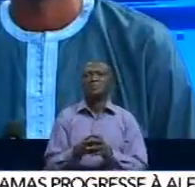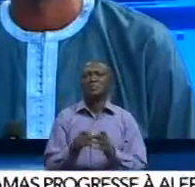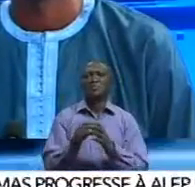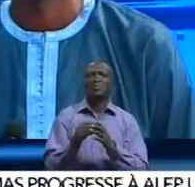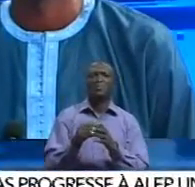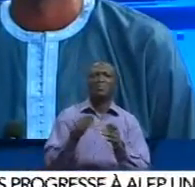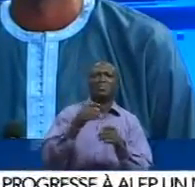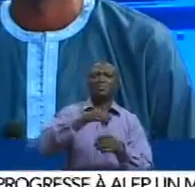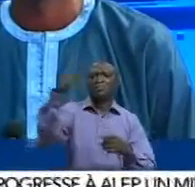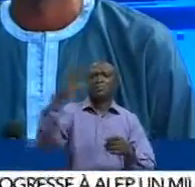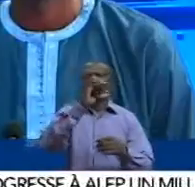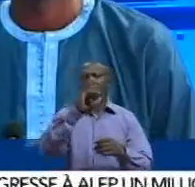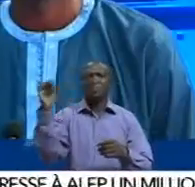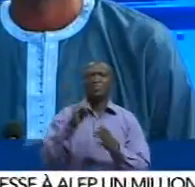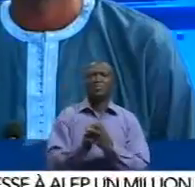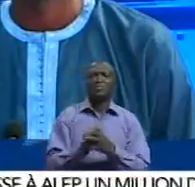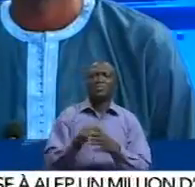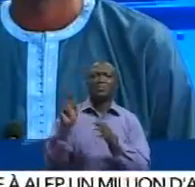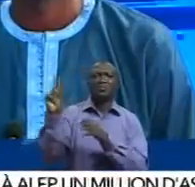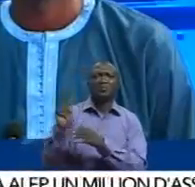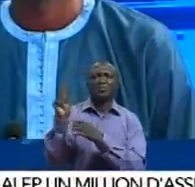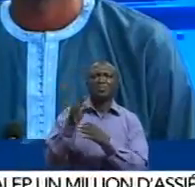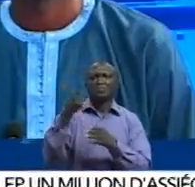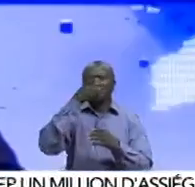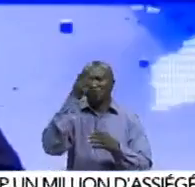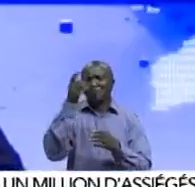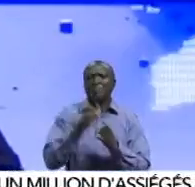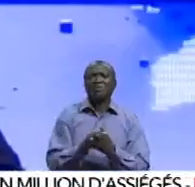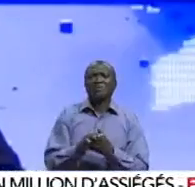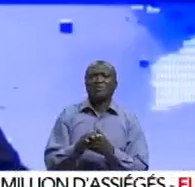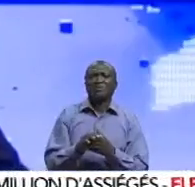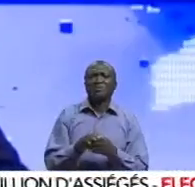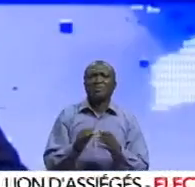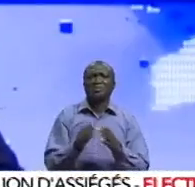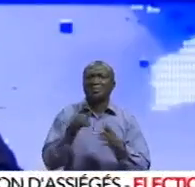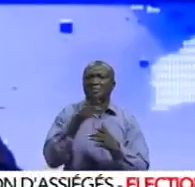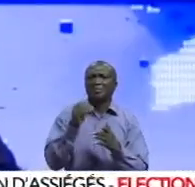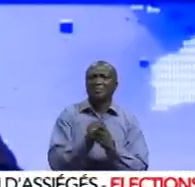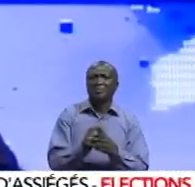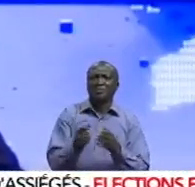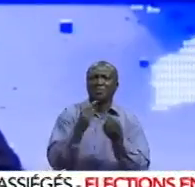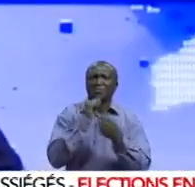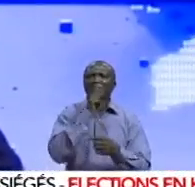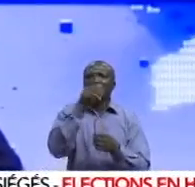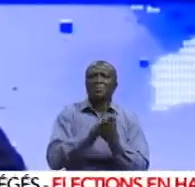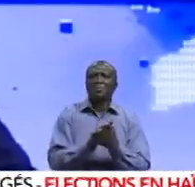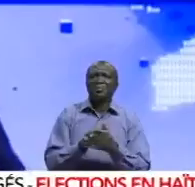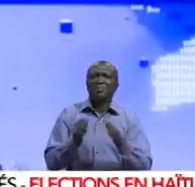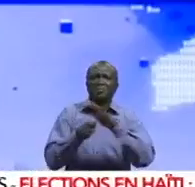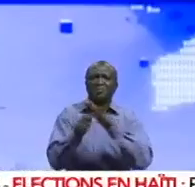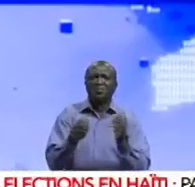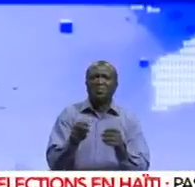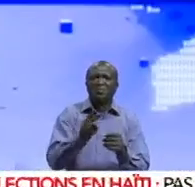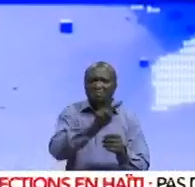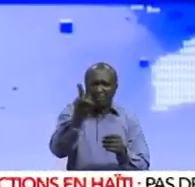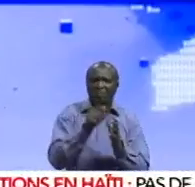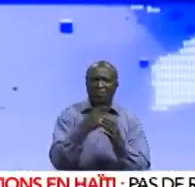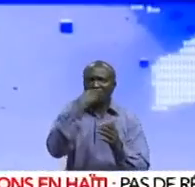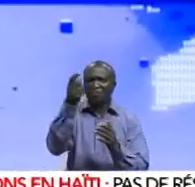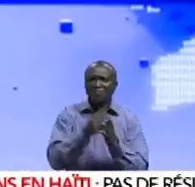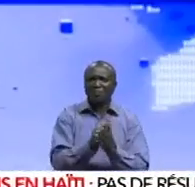très souvent on ne parle pas d'utilisation de drogue peut-être que c'est des faits assez décalés qui ont été exécutés vous vous nous dites que